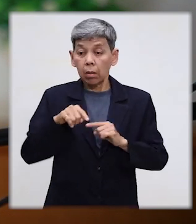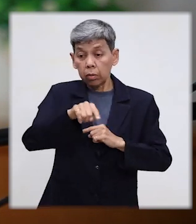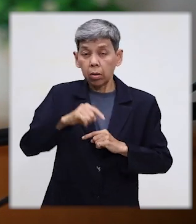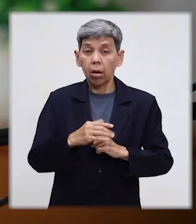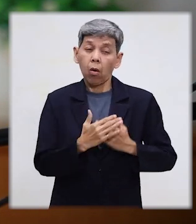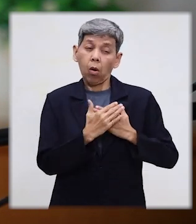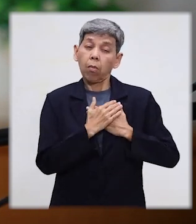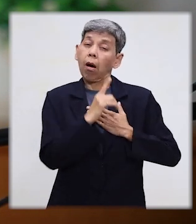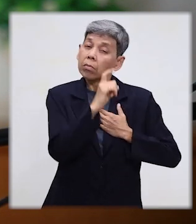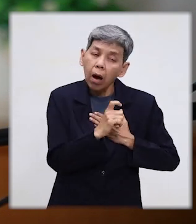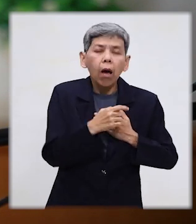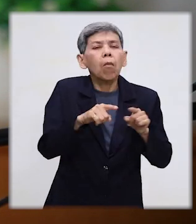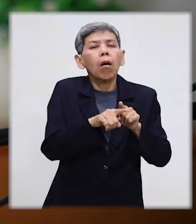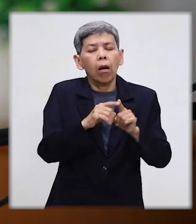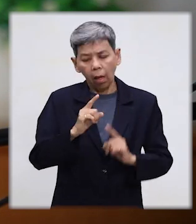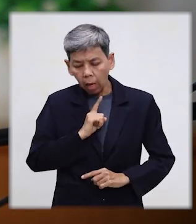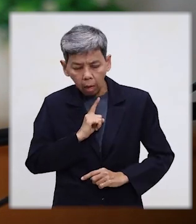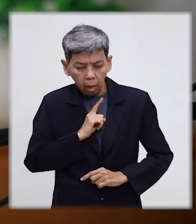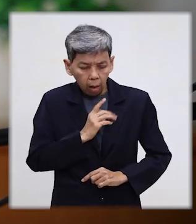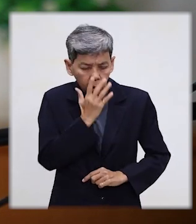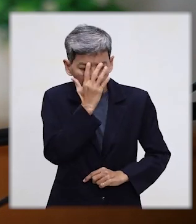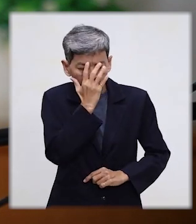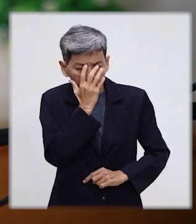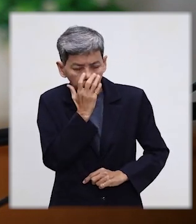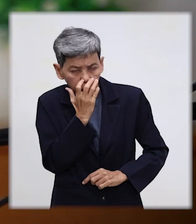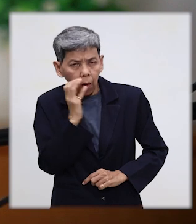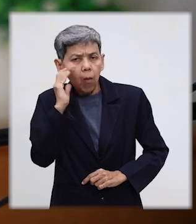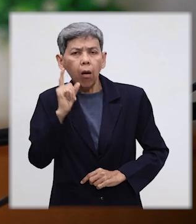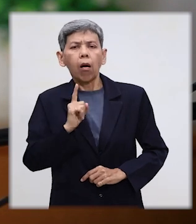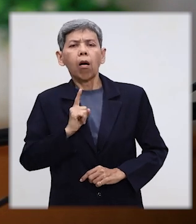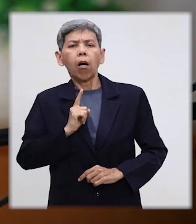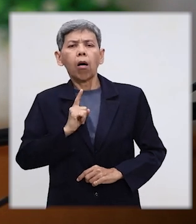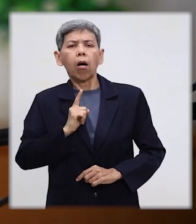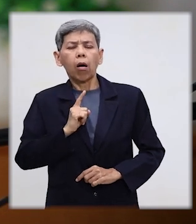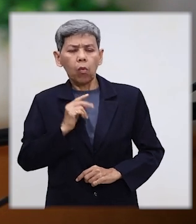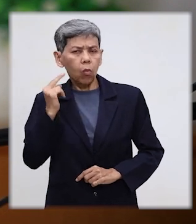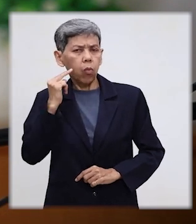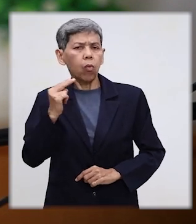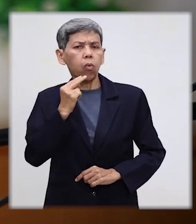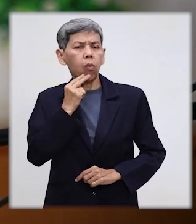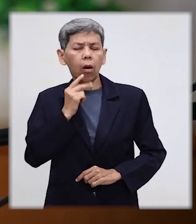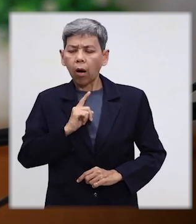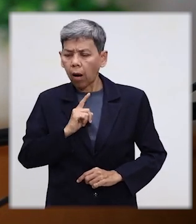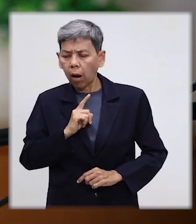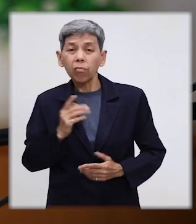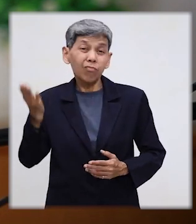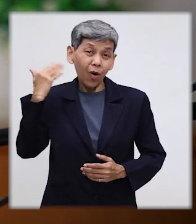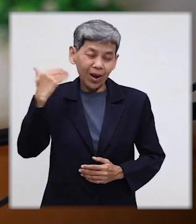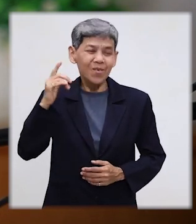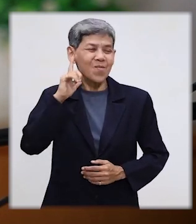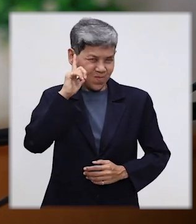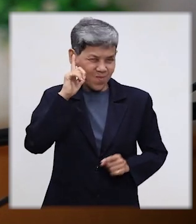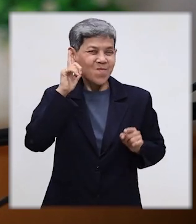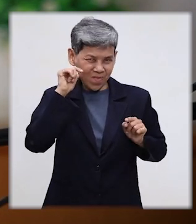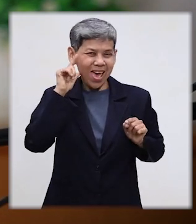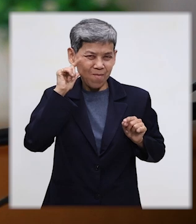เสียชีวิตแล้วก็เหลือตัวเขาคนเดียวหมายถึงว่าตัวพ่อคนเดียวที่เป็นหูหนวกในบ้านจากเดิมเคยมีแม่